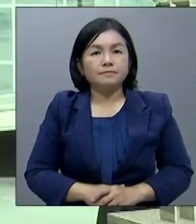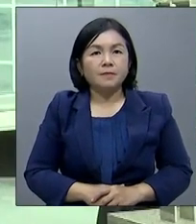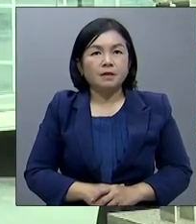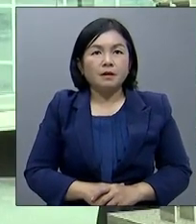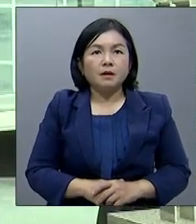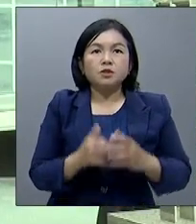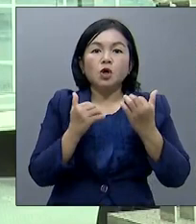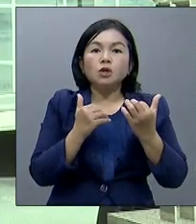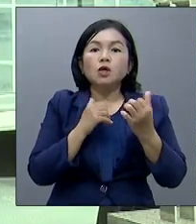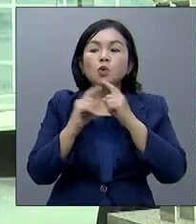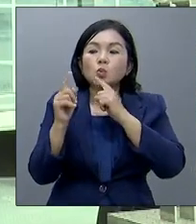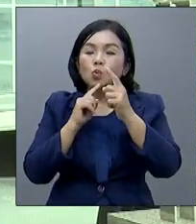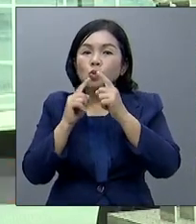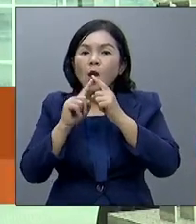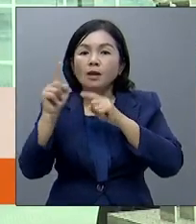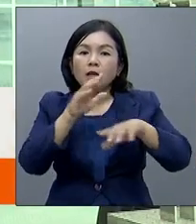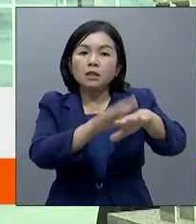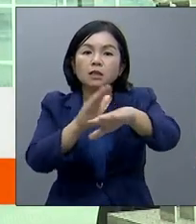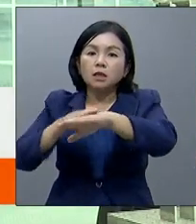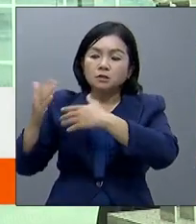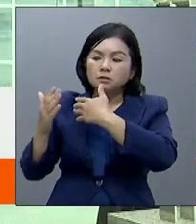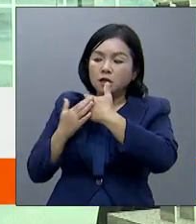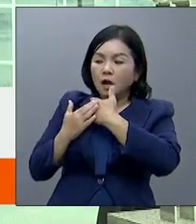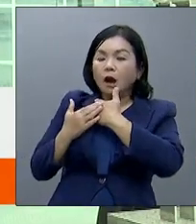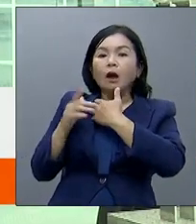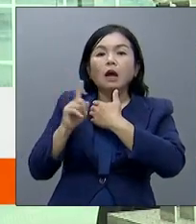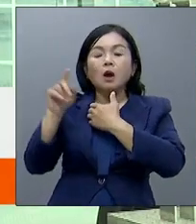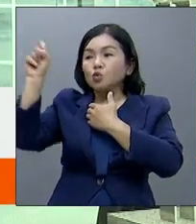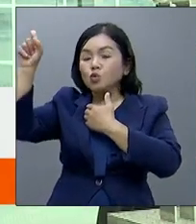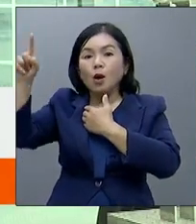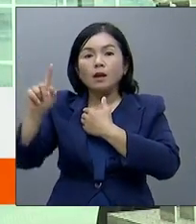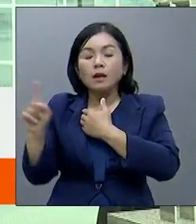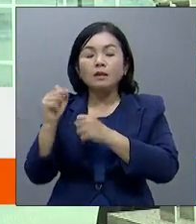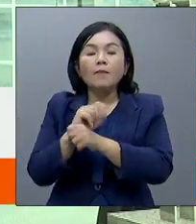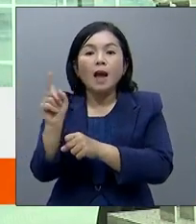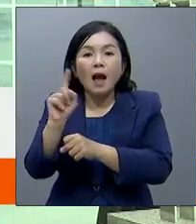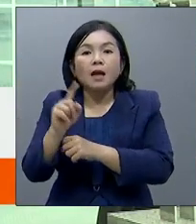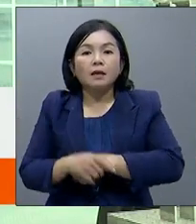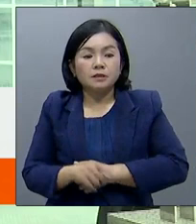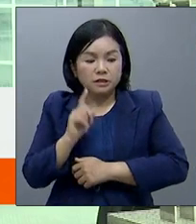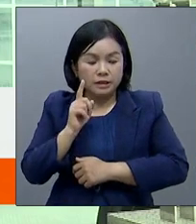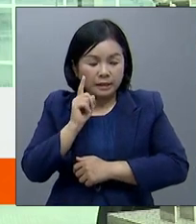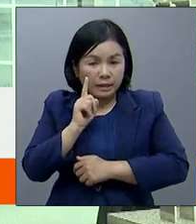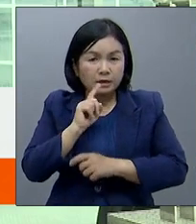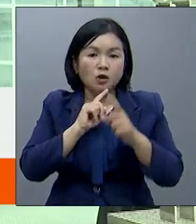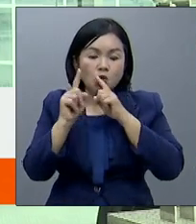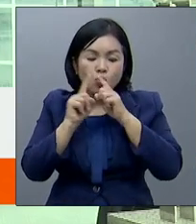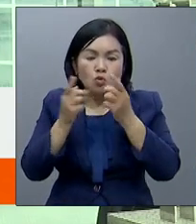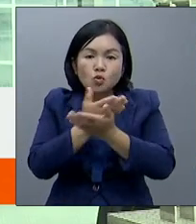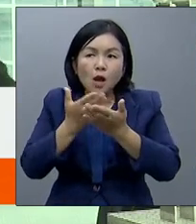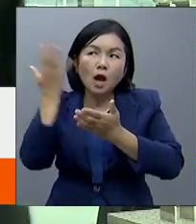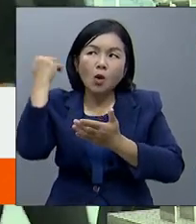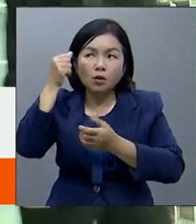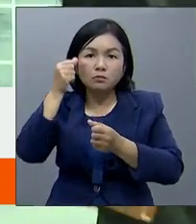พูดกันก็คือเรื่องการแจ้งเหตุเตือนภัยนะครับว่าถ้าเกิดอย่างนี้จะเตือนภัยยังไงแต่เรื่องนี้จริงแล้วเราก็ได้มีการหารือแต่ตอนที่เกิดแผ่นดิน